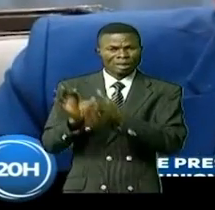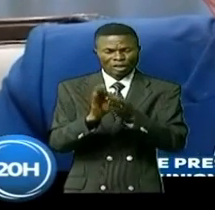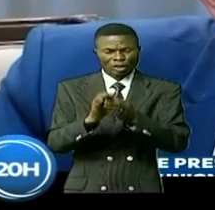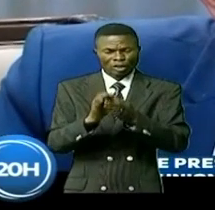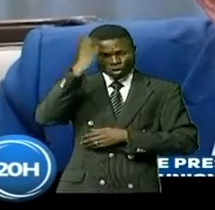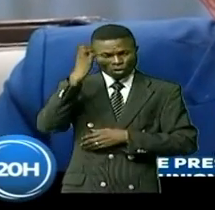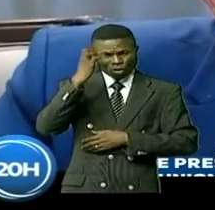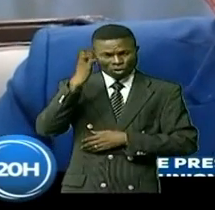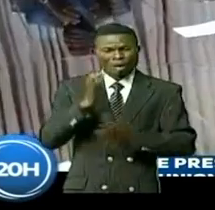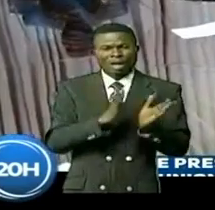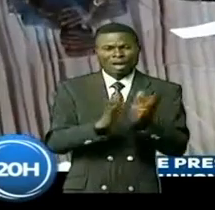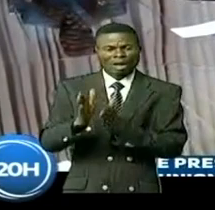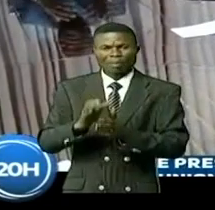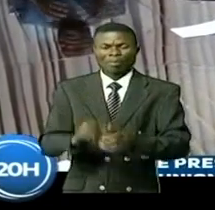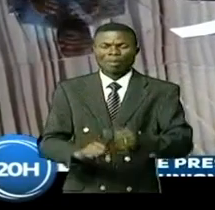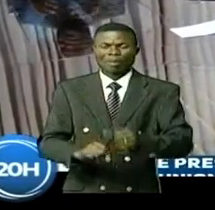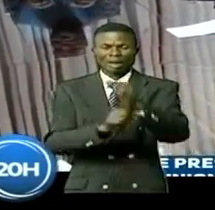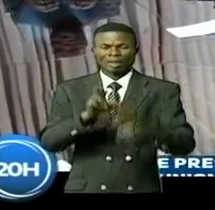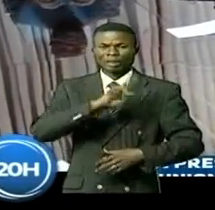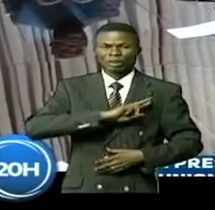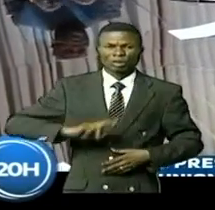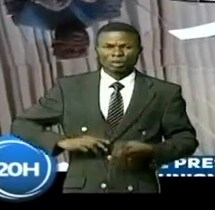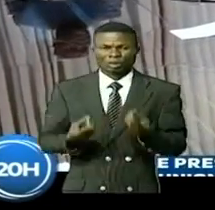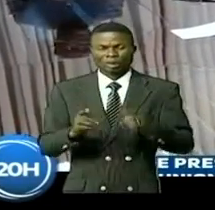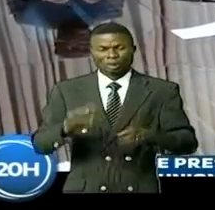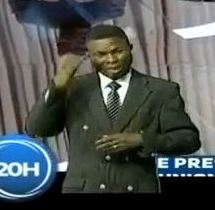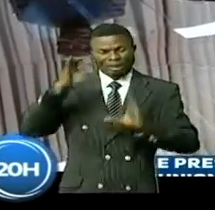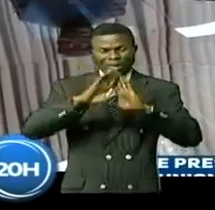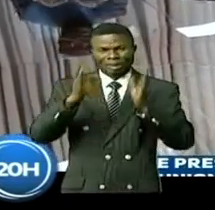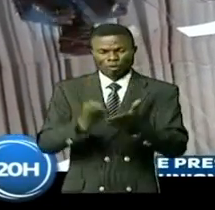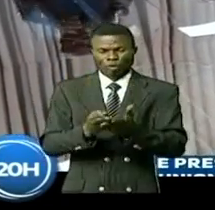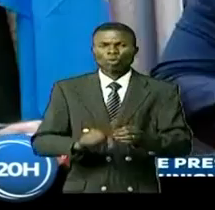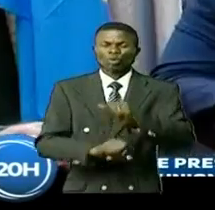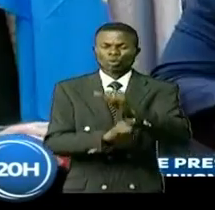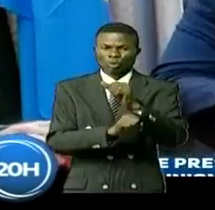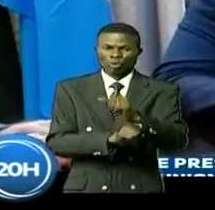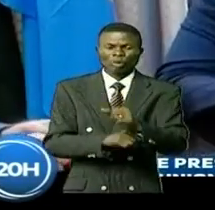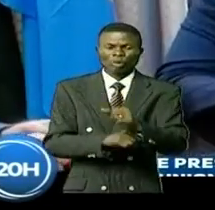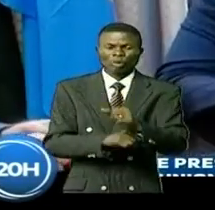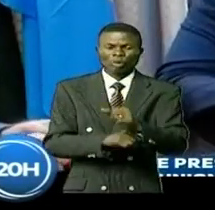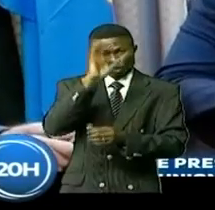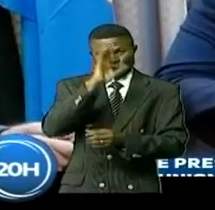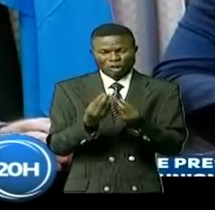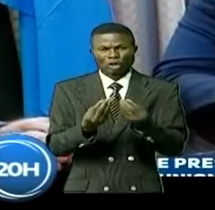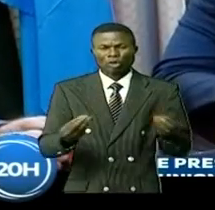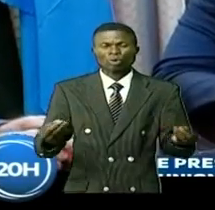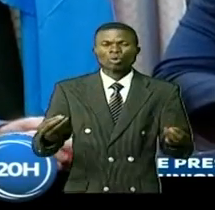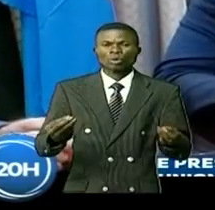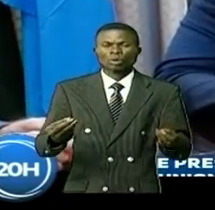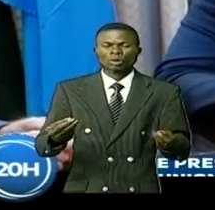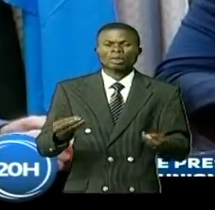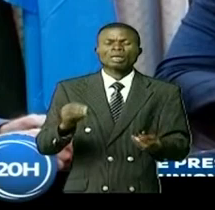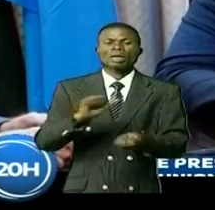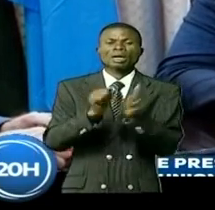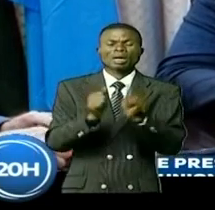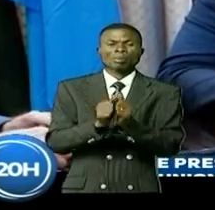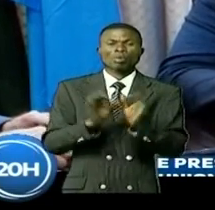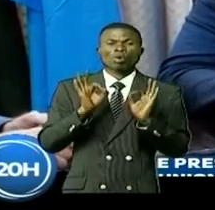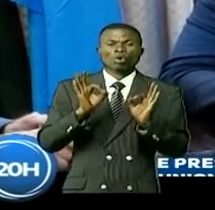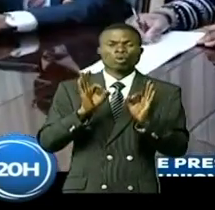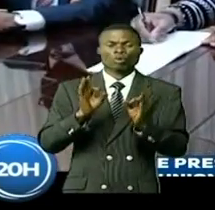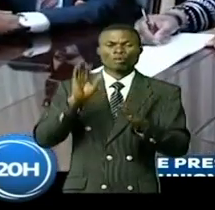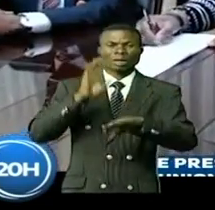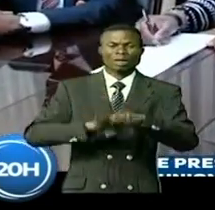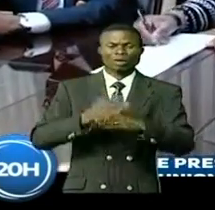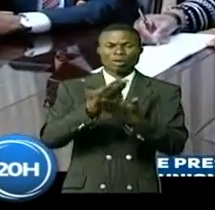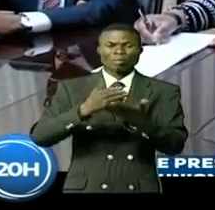République démocratique du Congo. Elle appuie toutes les initiatives régionales pour trouver une médiation aux récents événements dans l'est de la